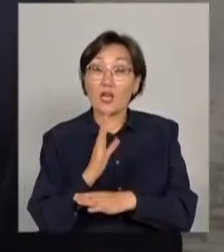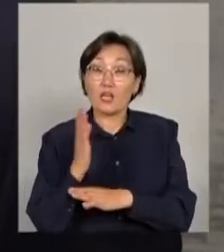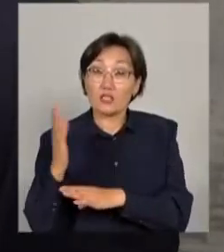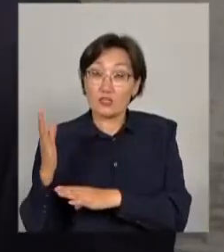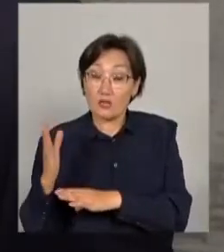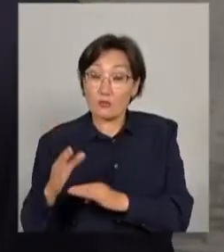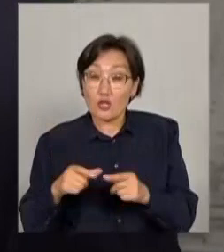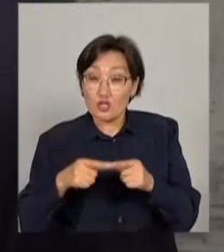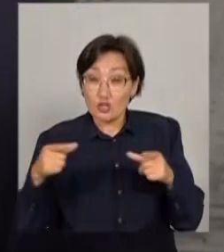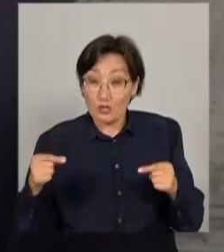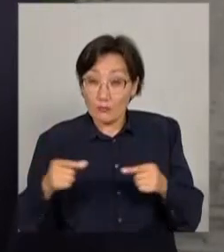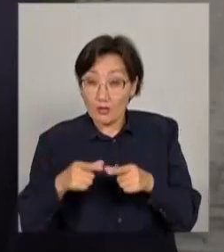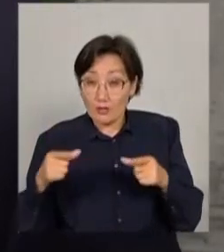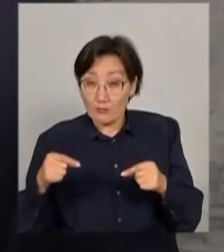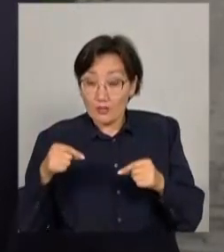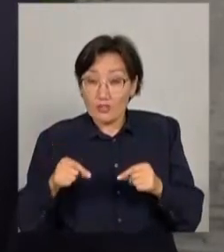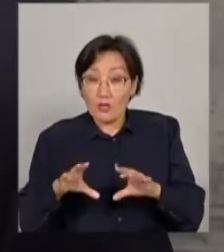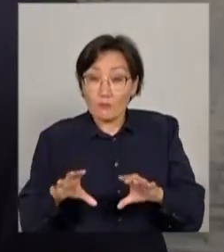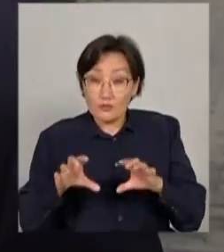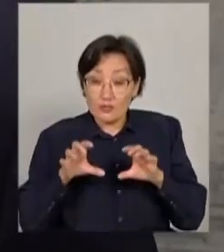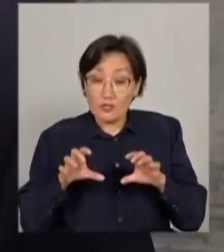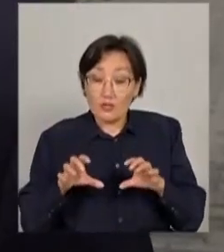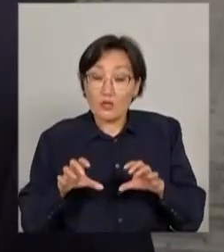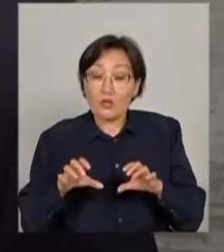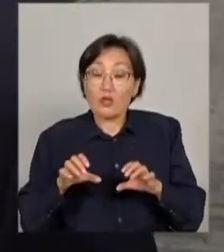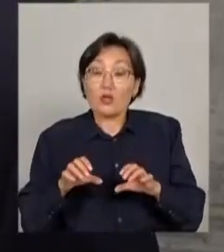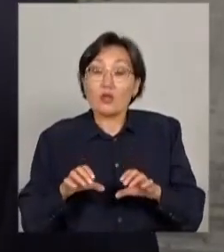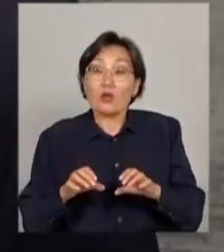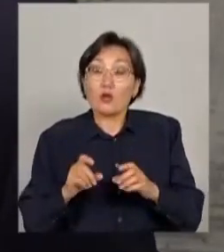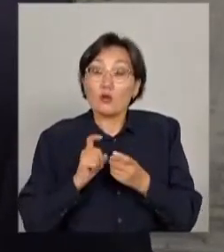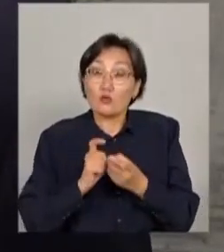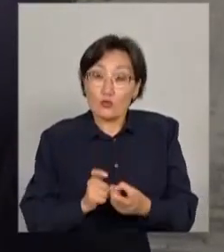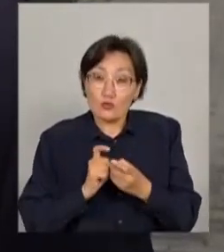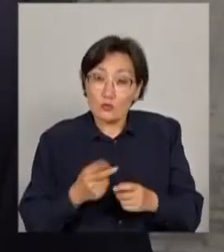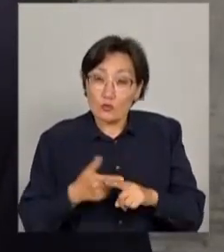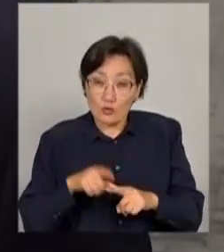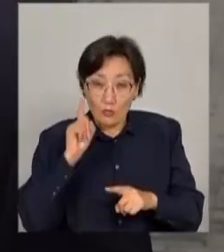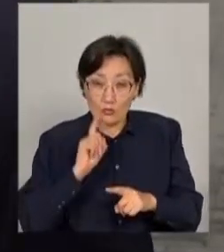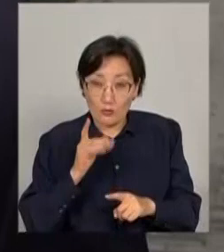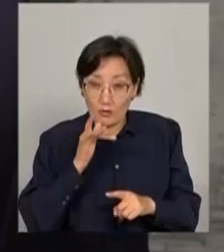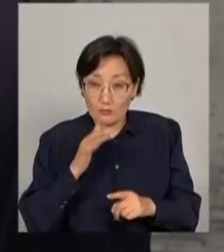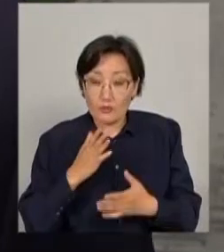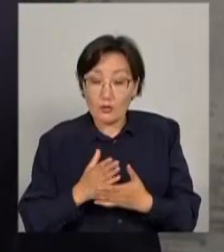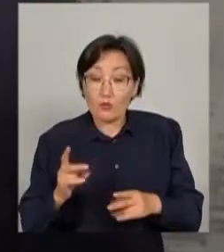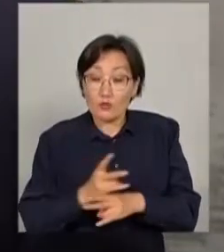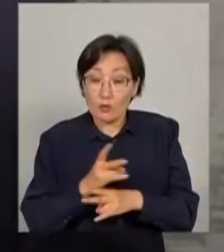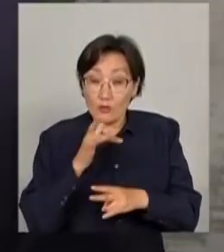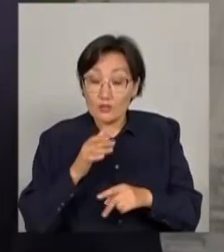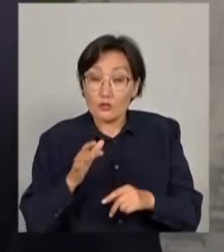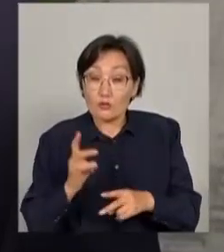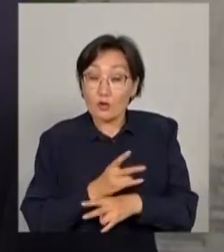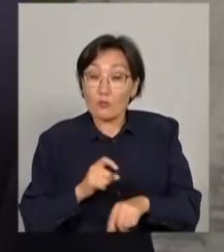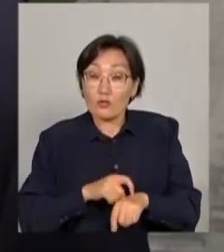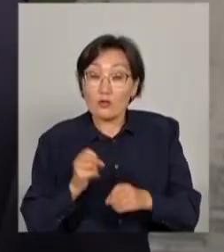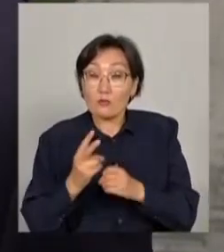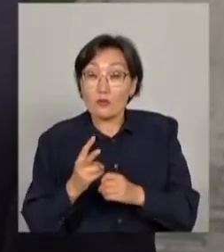ағаштардың жапырақтарына сіңуіне және олардың күресуімен өте қолайлы уақыт болып саналады. Ол түнгі сағат